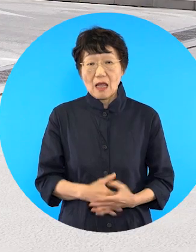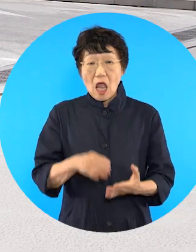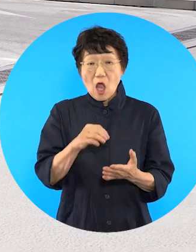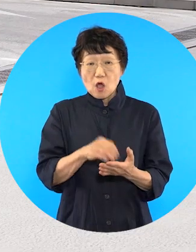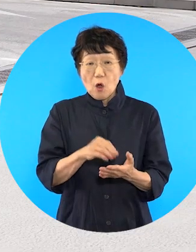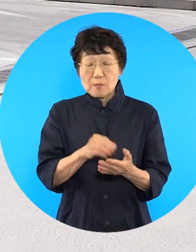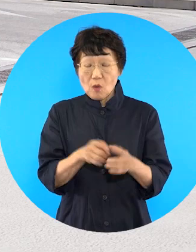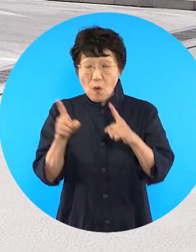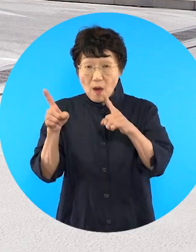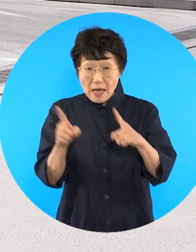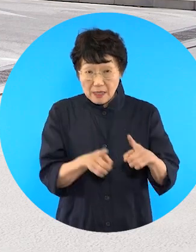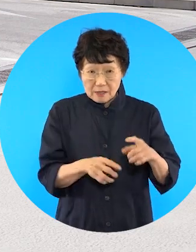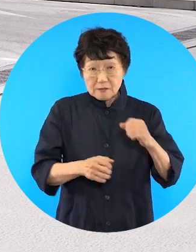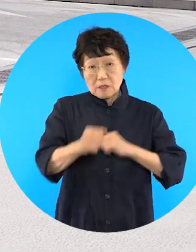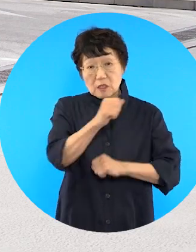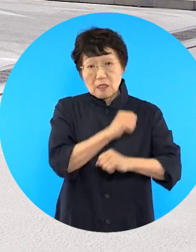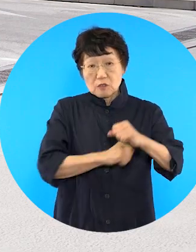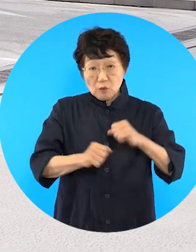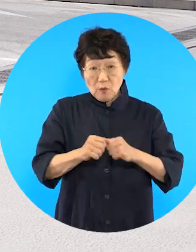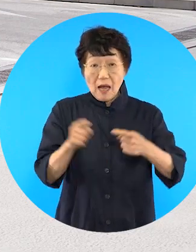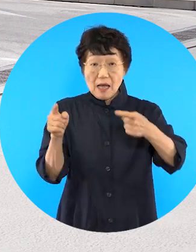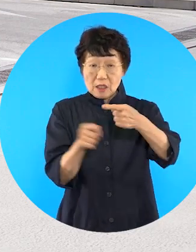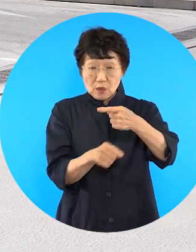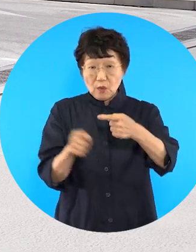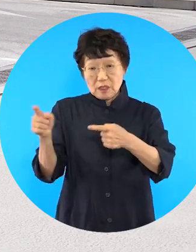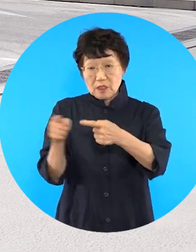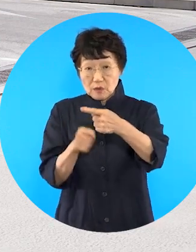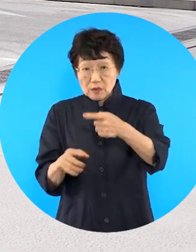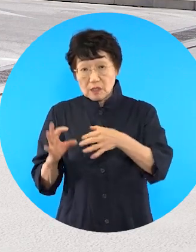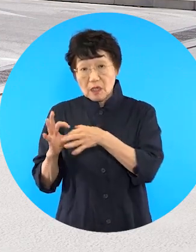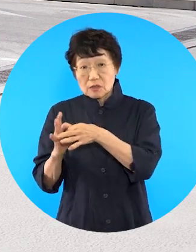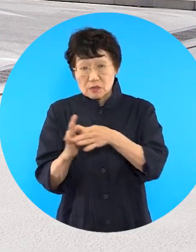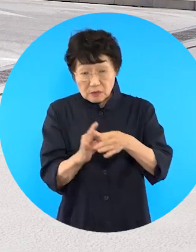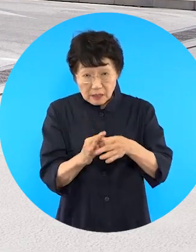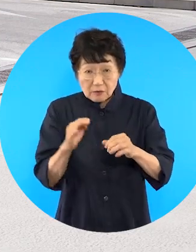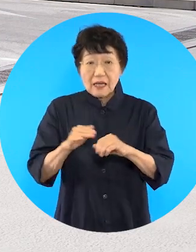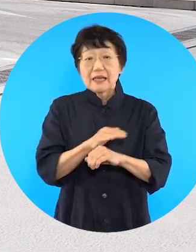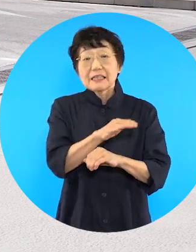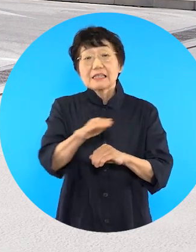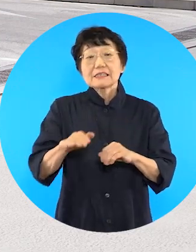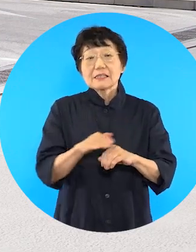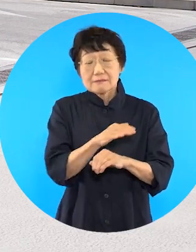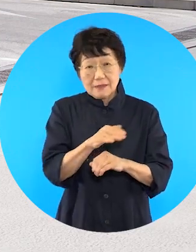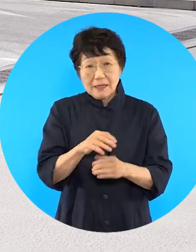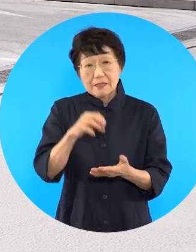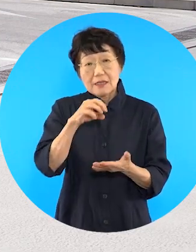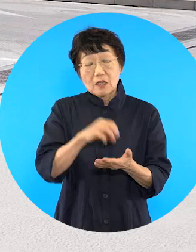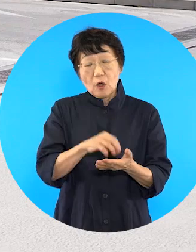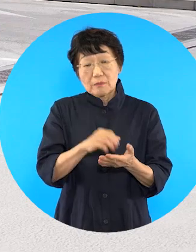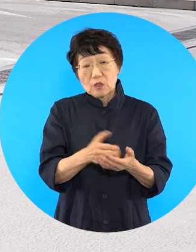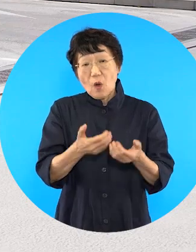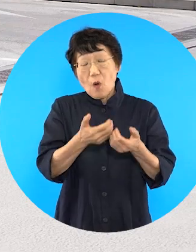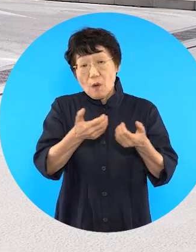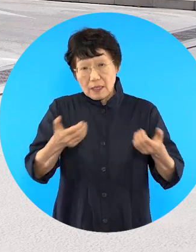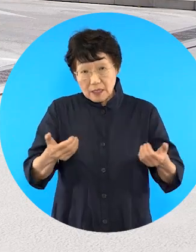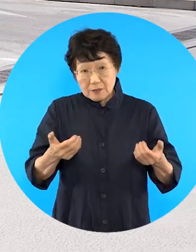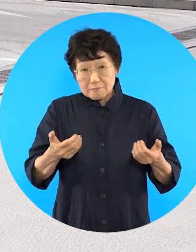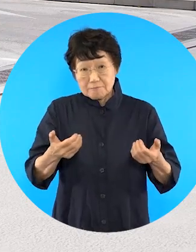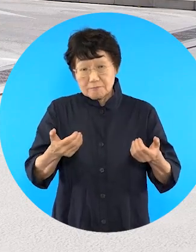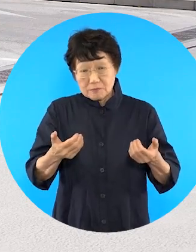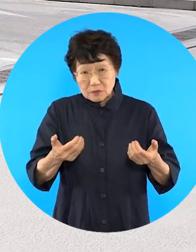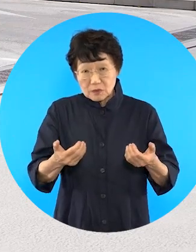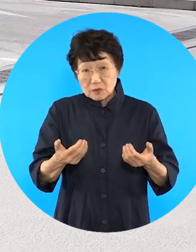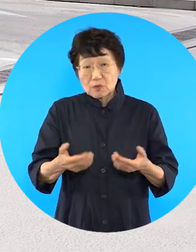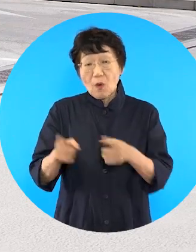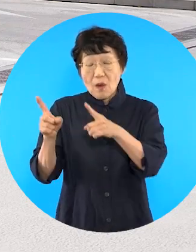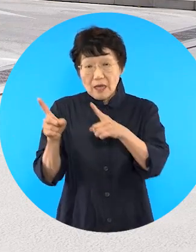ゴミを減らす取り組みは一人一人が継続的にしっかり行わなくてはいけませんね。みんなで協力してゴミの分別・